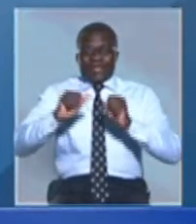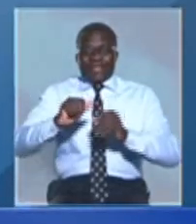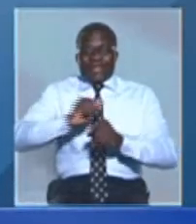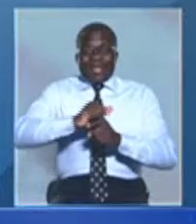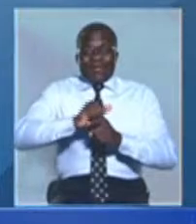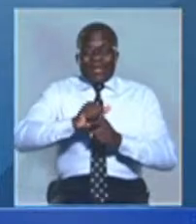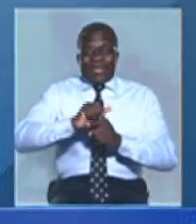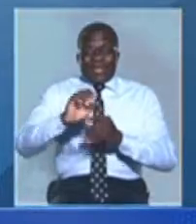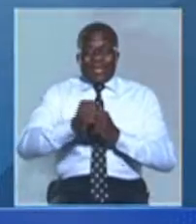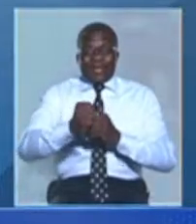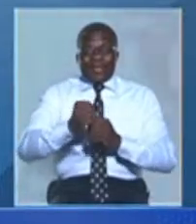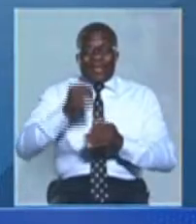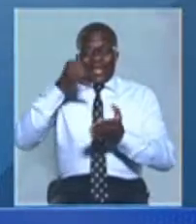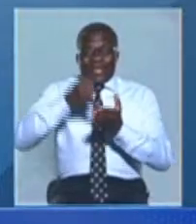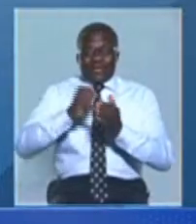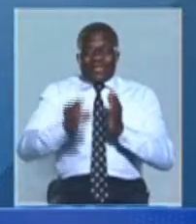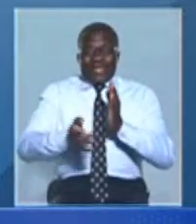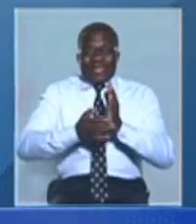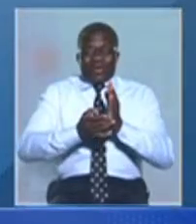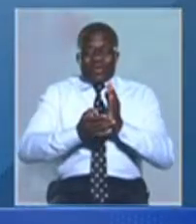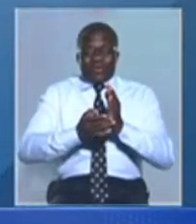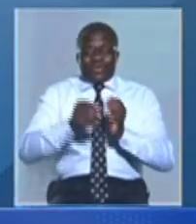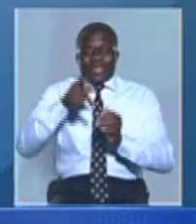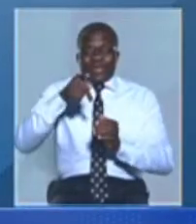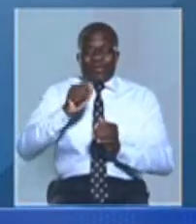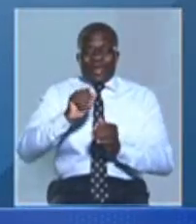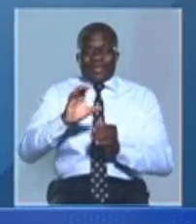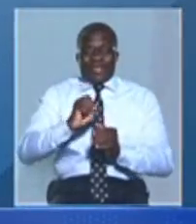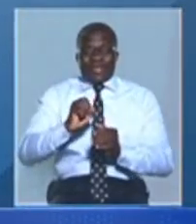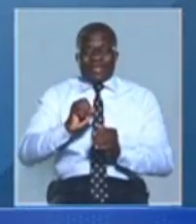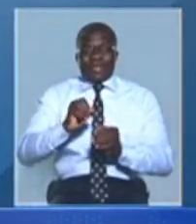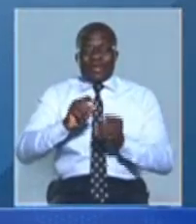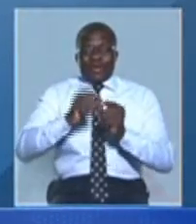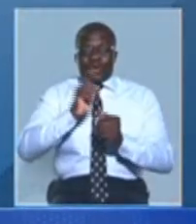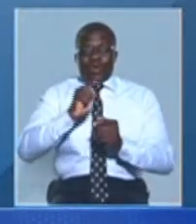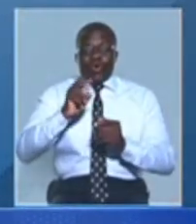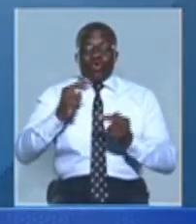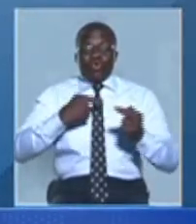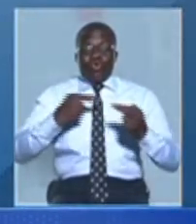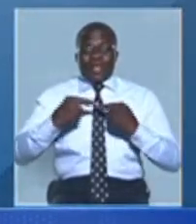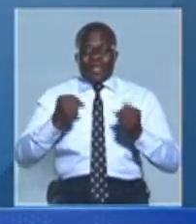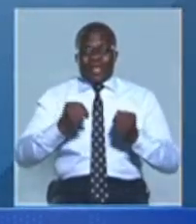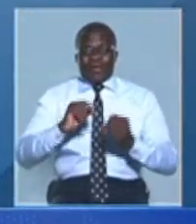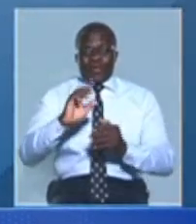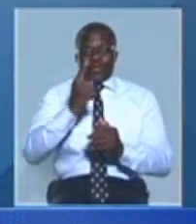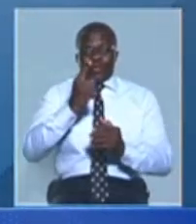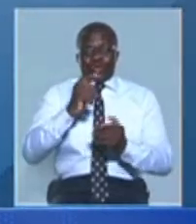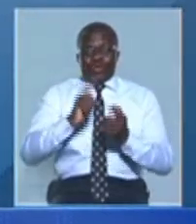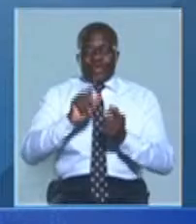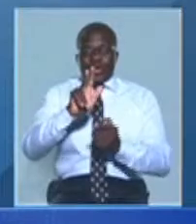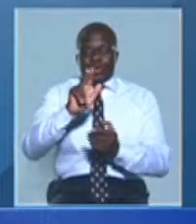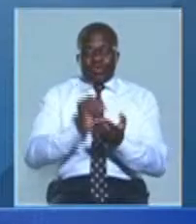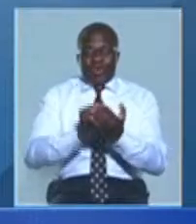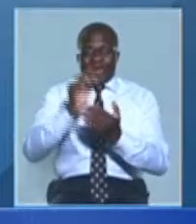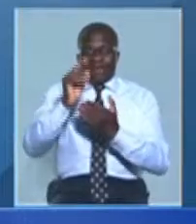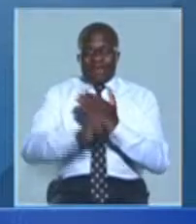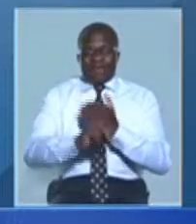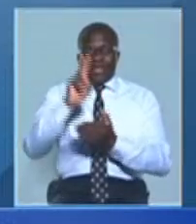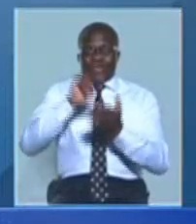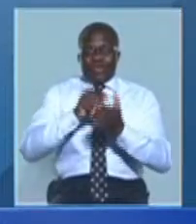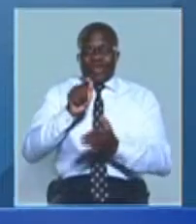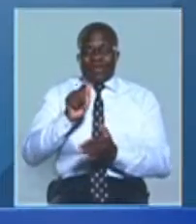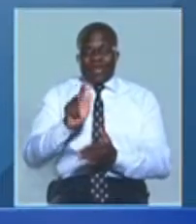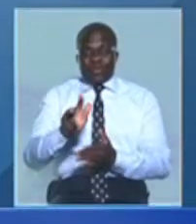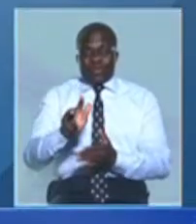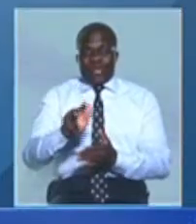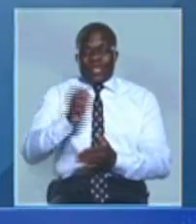appliquées, ingénierie et technologie, PACET, à Kigali au Rwanda du 1er au